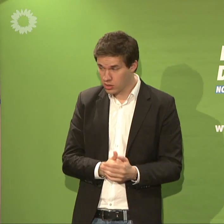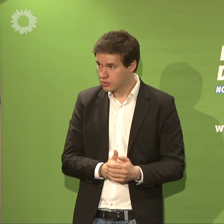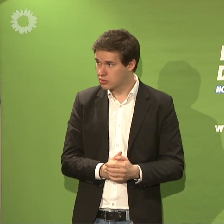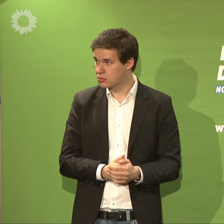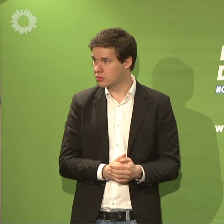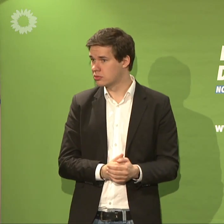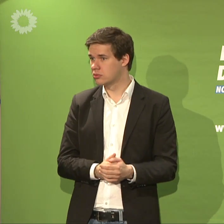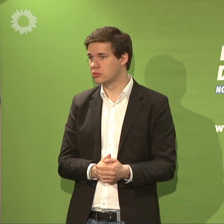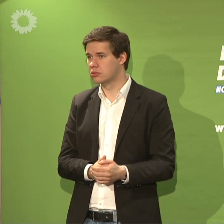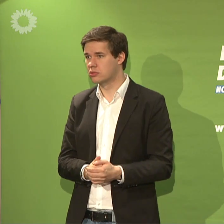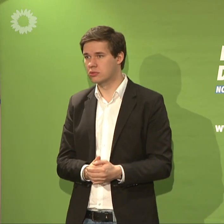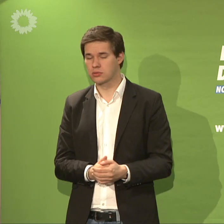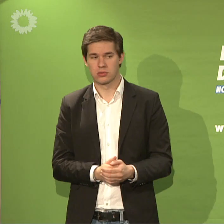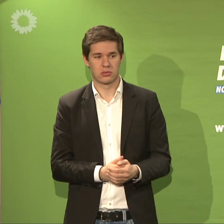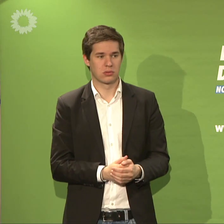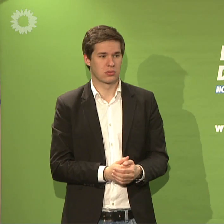Was ist denn hier los?